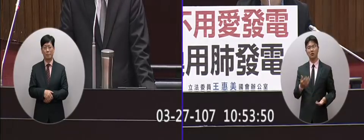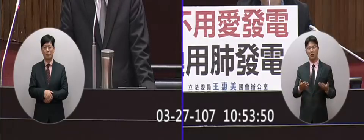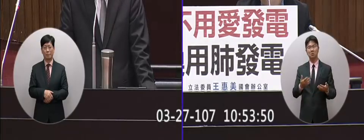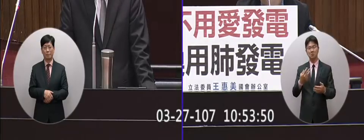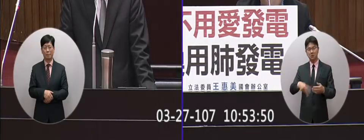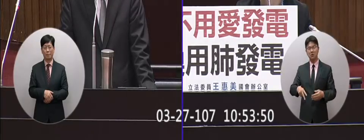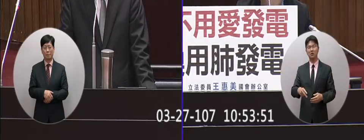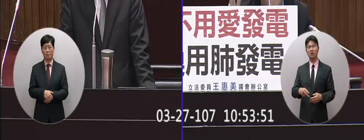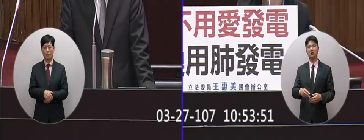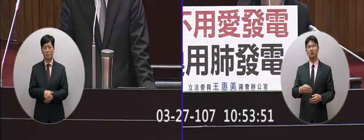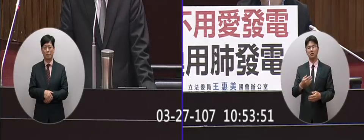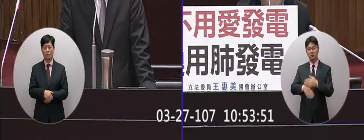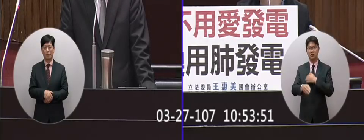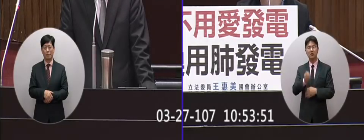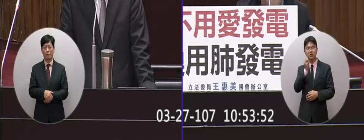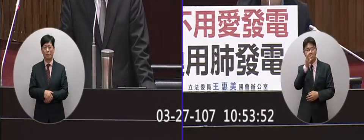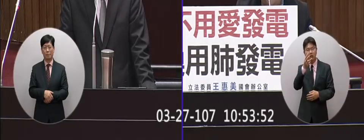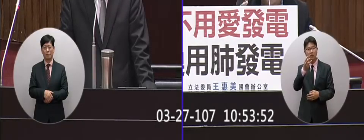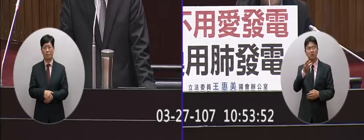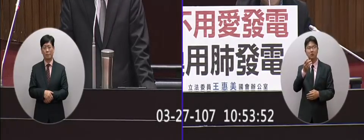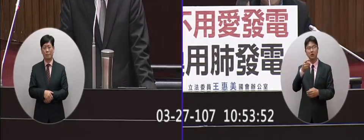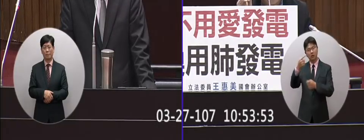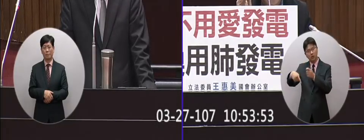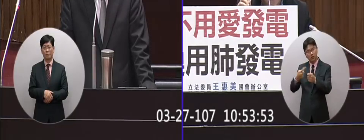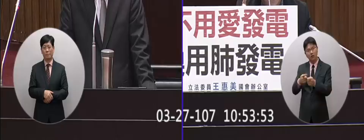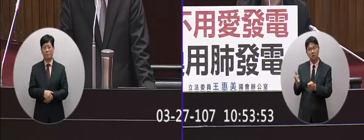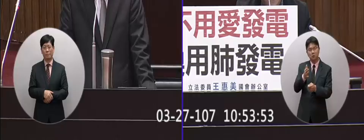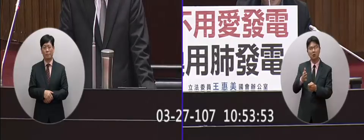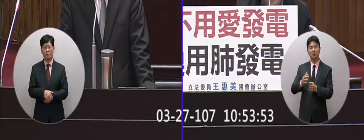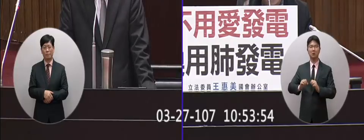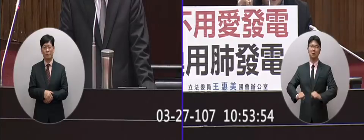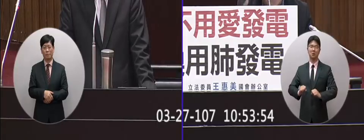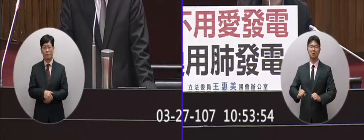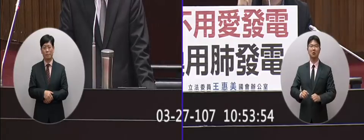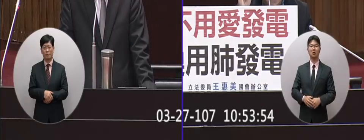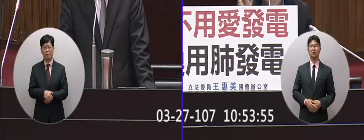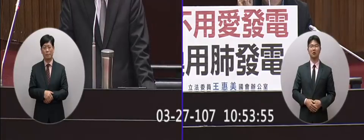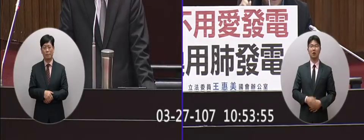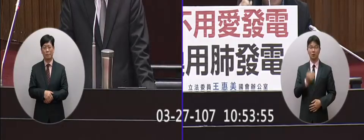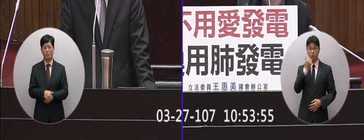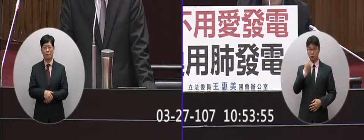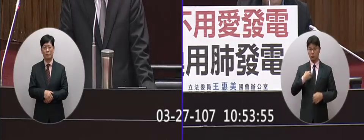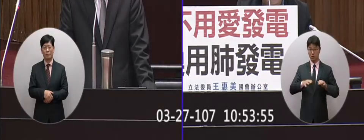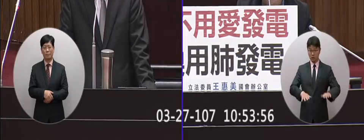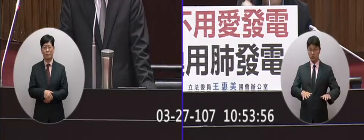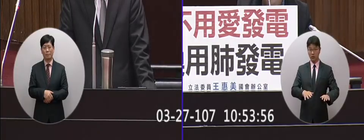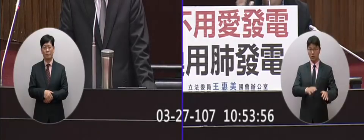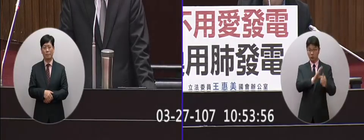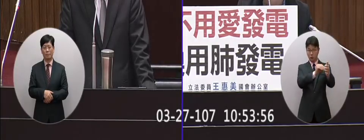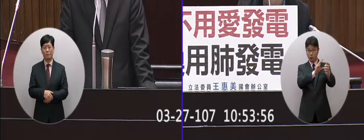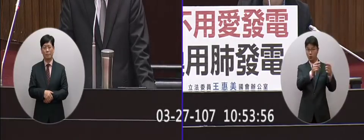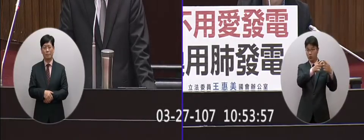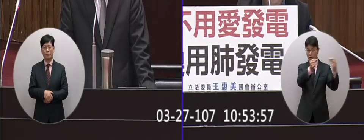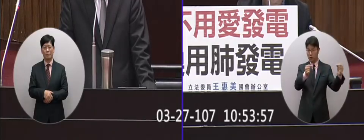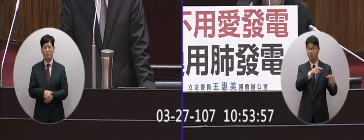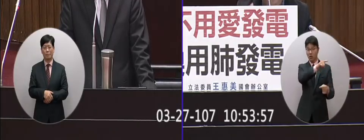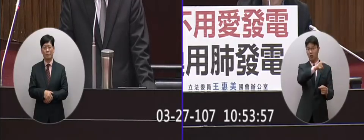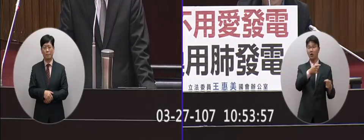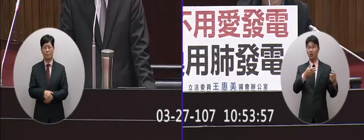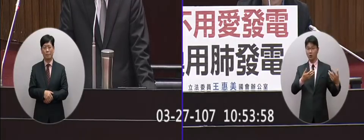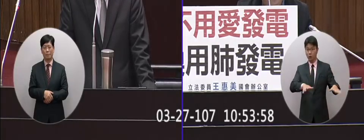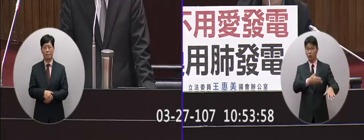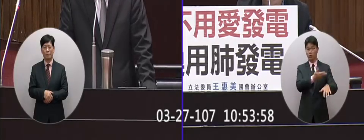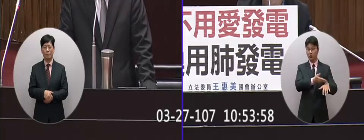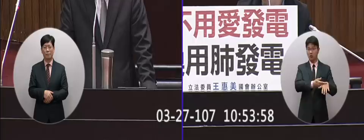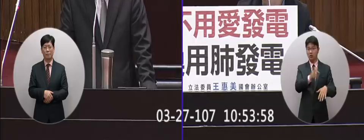到1年的一个寿命期而已。我现在可不可以就是说，我们能不能像日本一样，日本很多年就引进